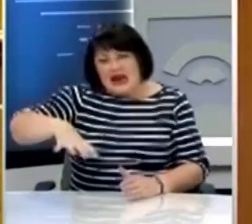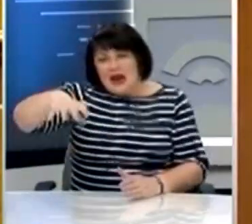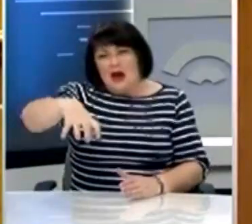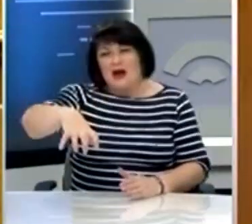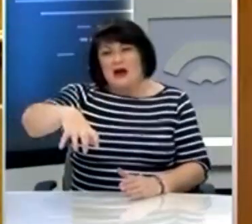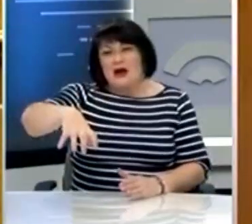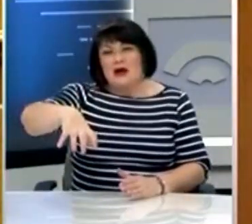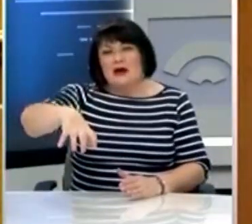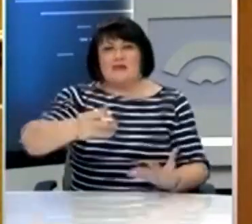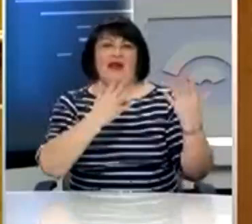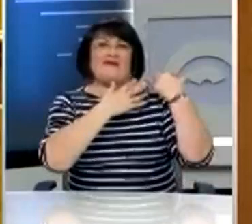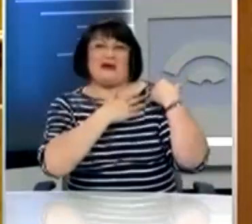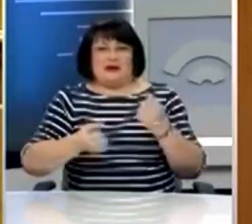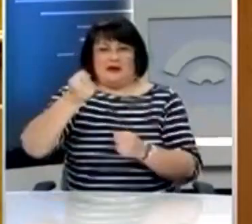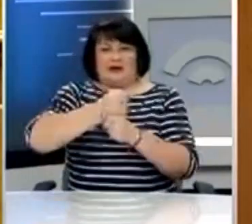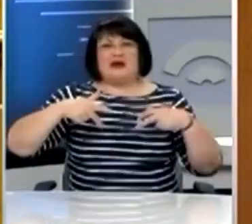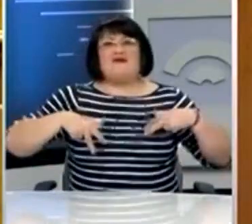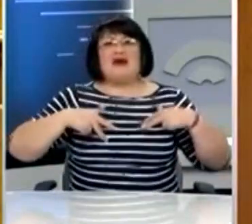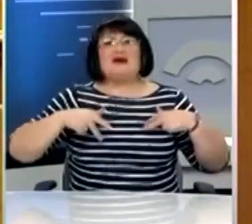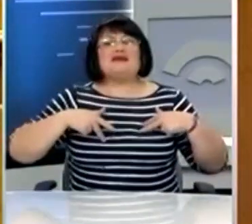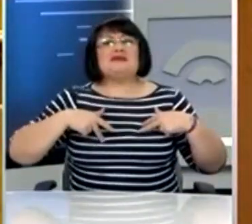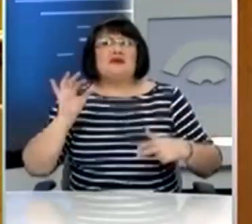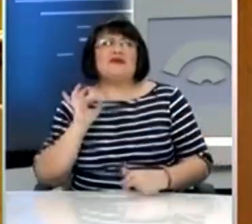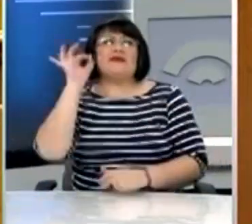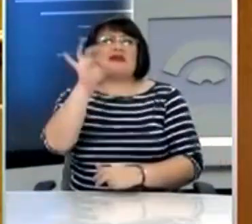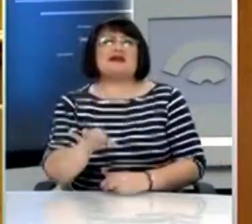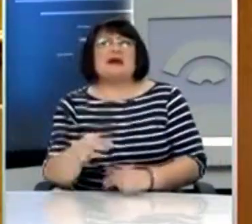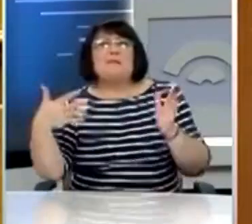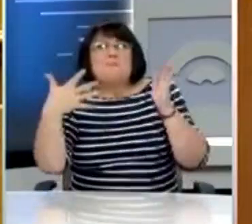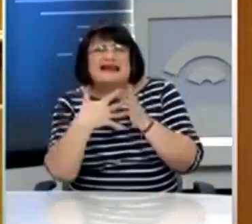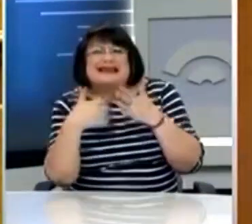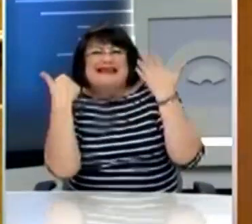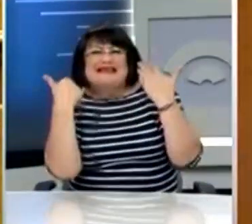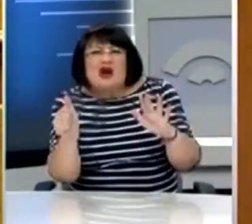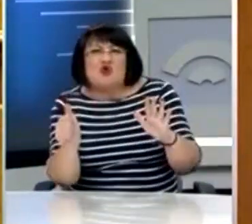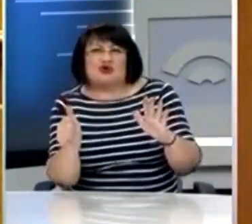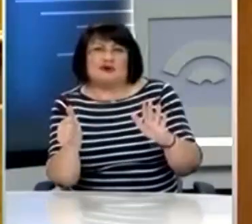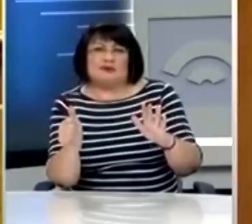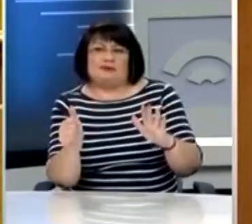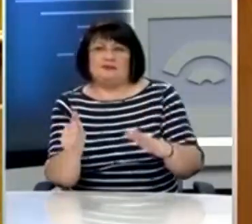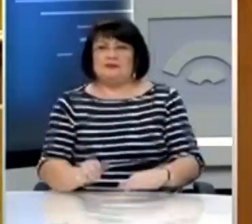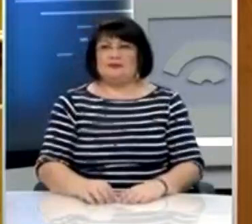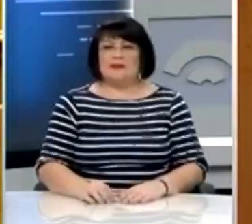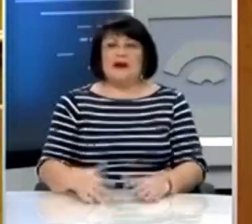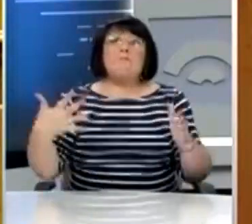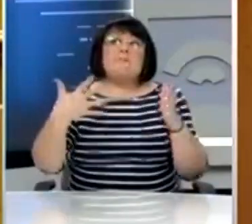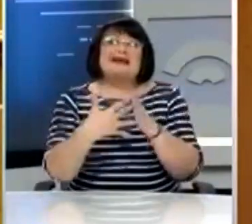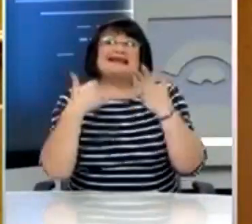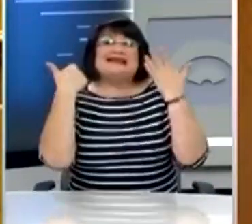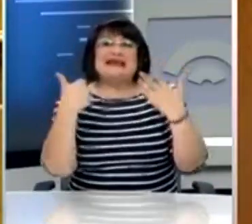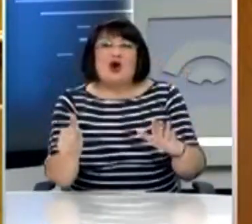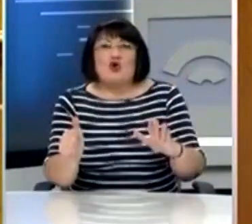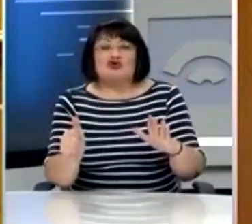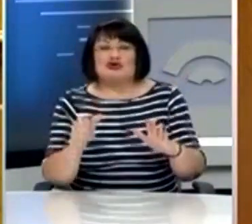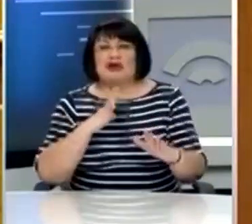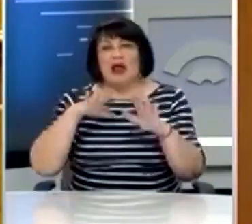αναλάβατε, έφτασε να μετρά 5.600. Από 5.600 που είχε